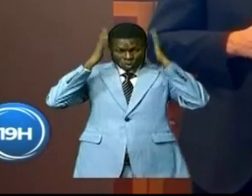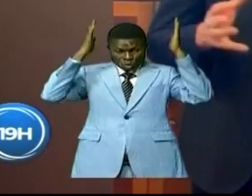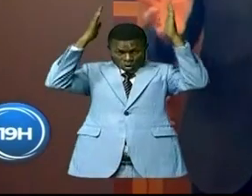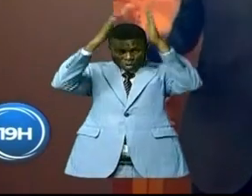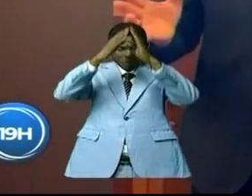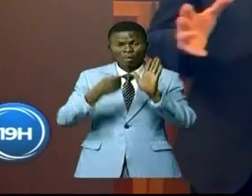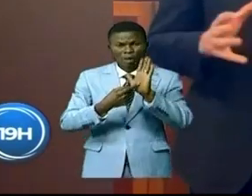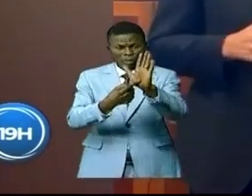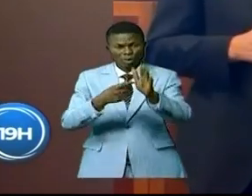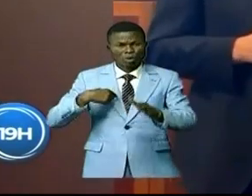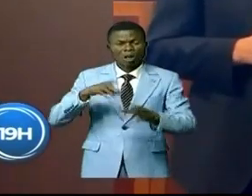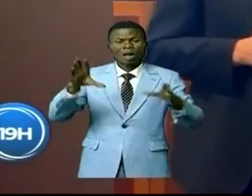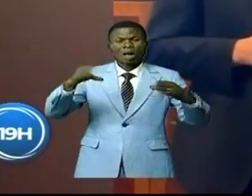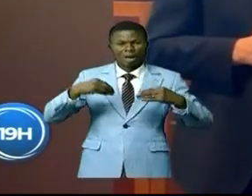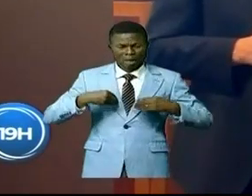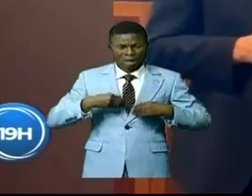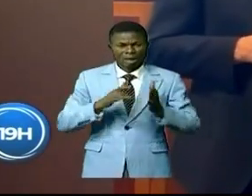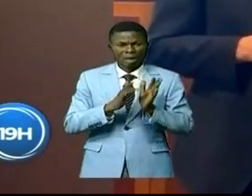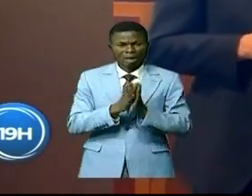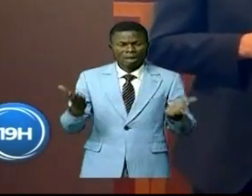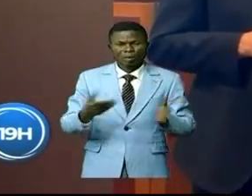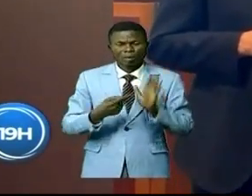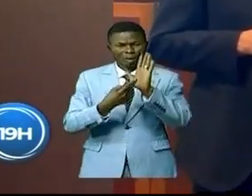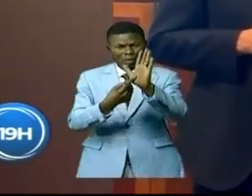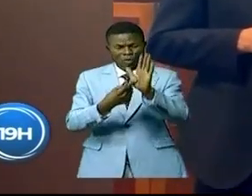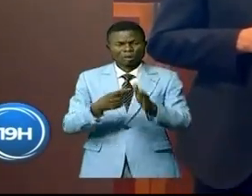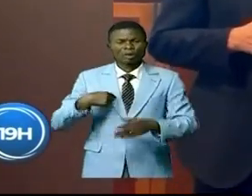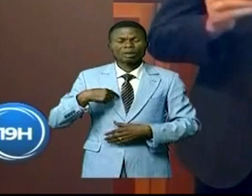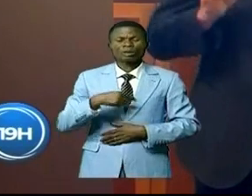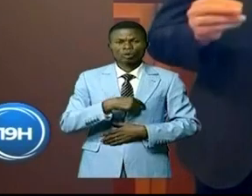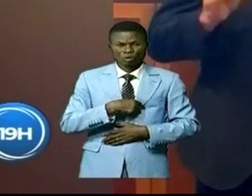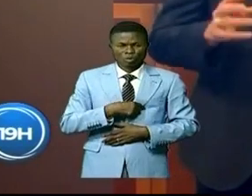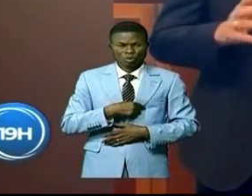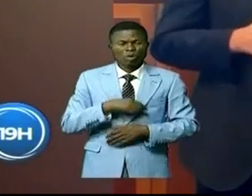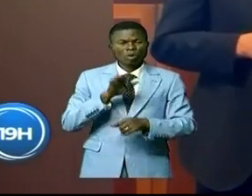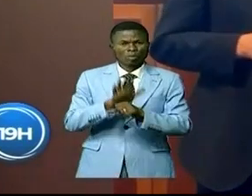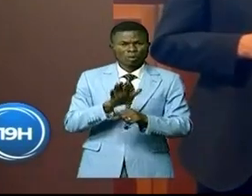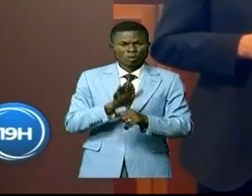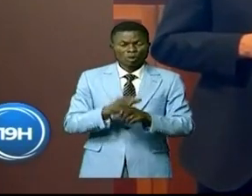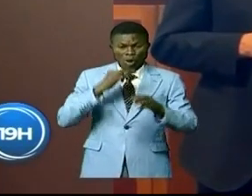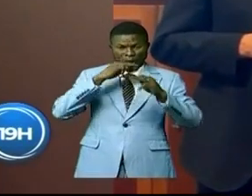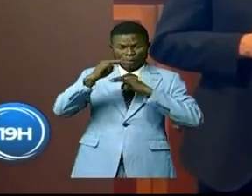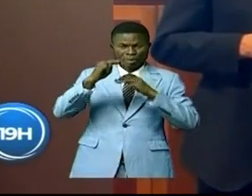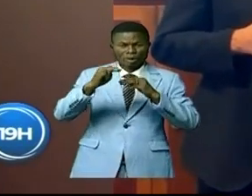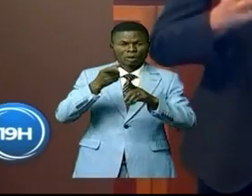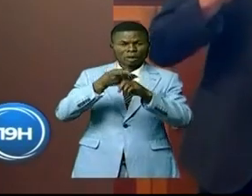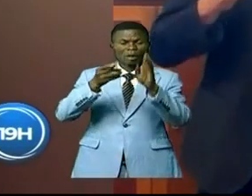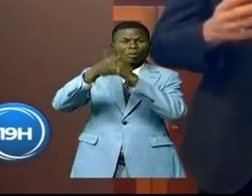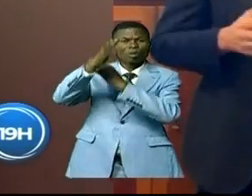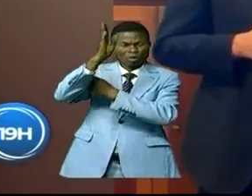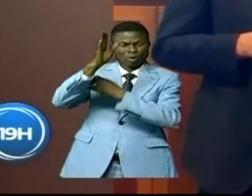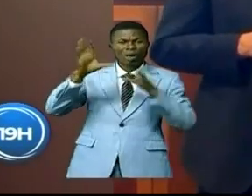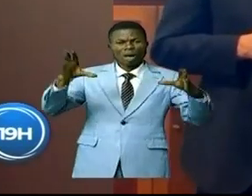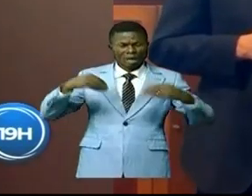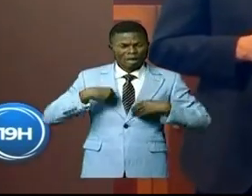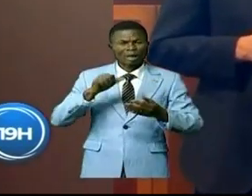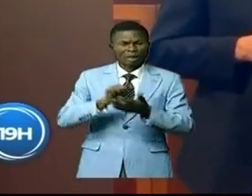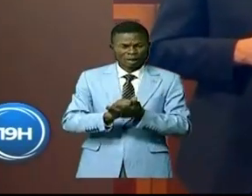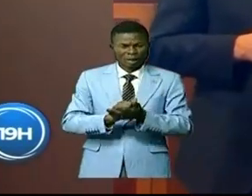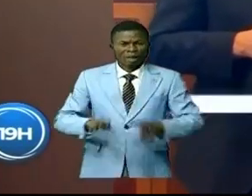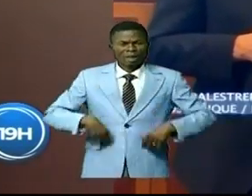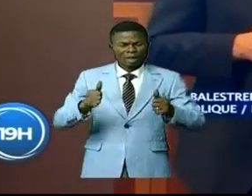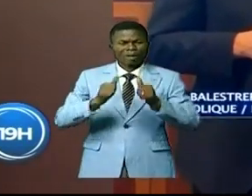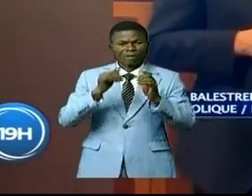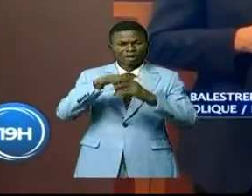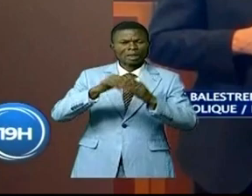à accepter ce que la vie parfois nous demande. Il y a toujours un message de Dieu, nous devons l'accepter et vivre dans la